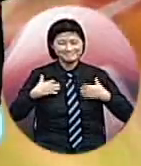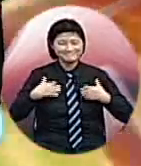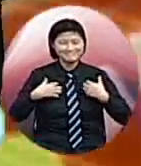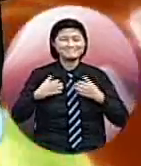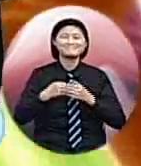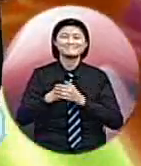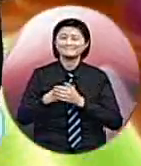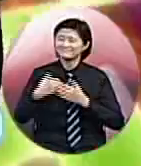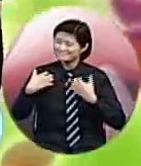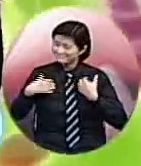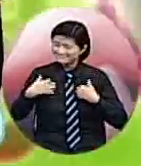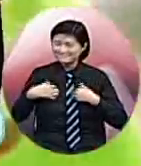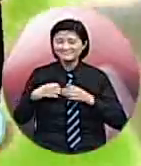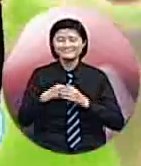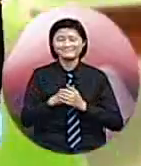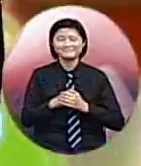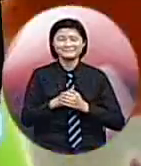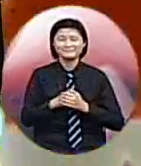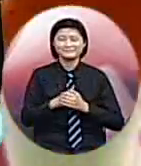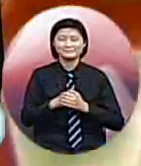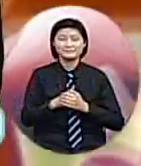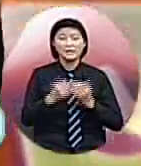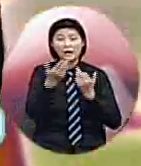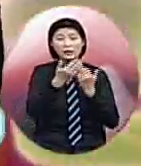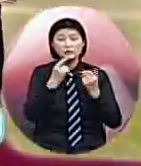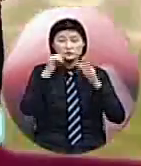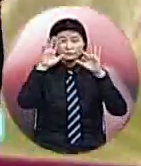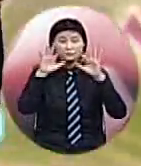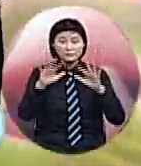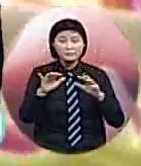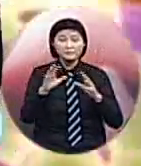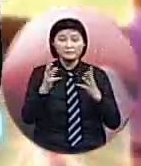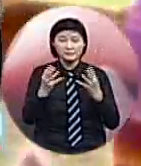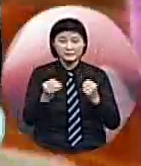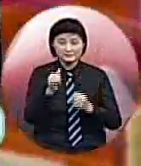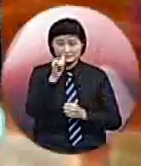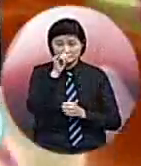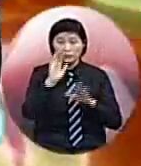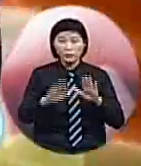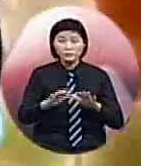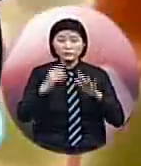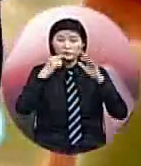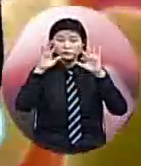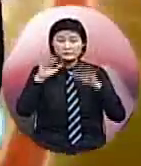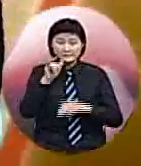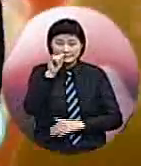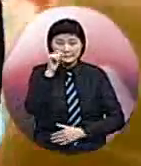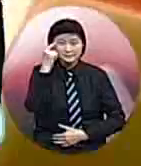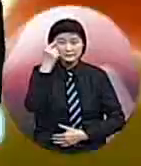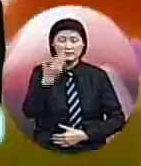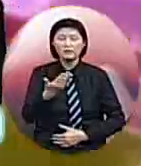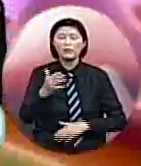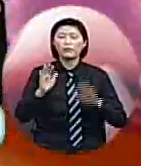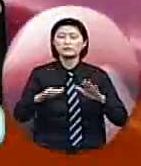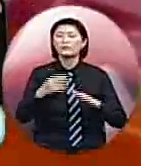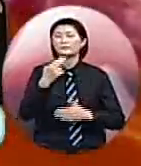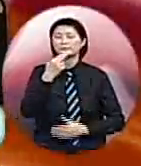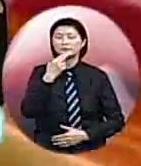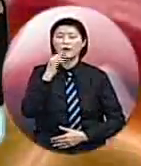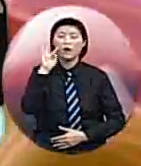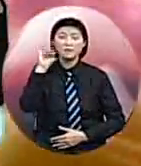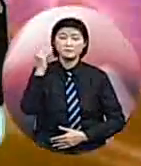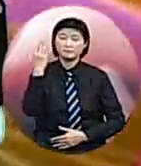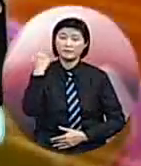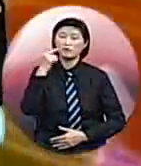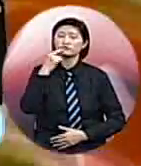예, 반갑습니다. 네. 강원도에는 눈이 많이 오잖아요. 예. 오늘도 왔나요? 예, 오늘은 안 오고요. 며칠 전에